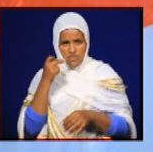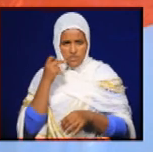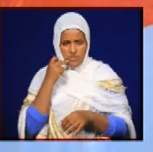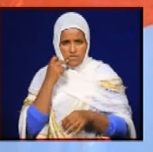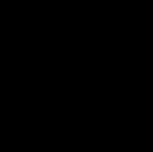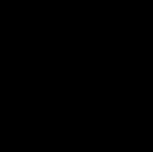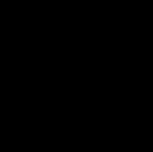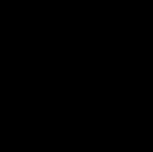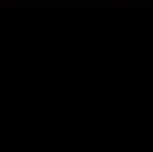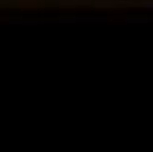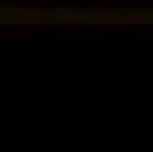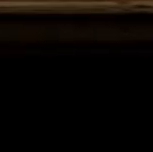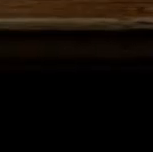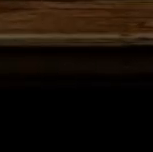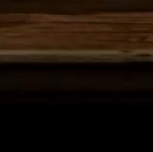ዘኝልኝ ድንግል